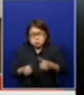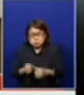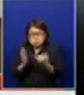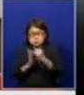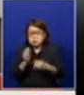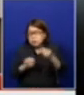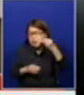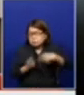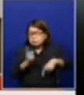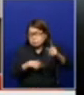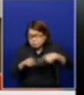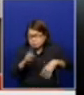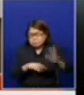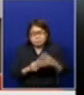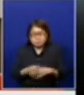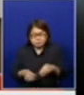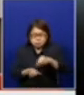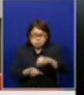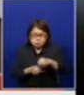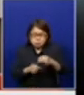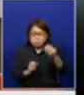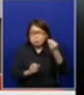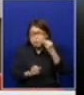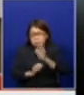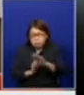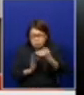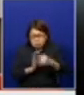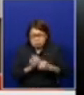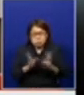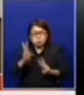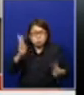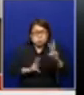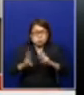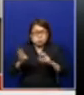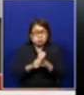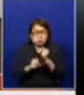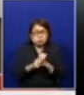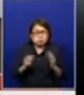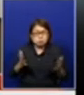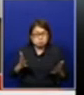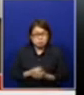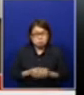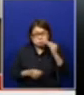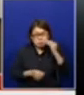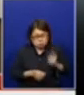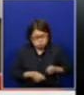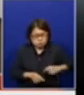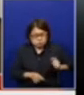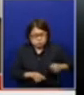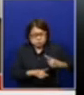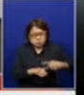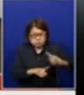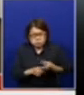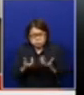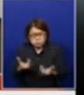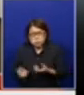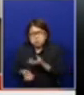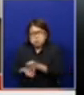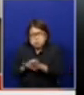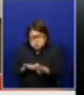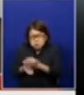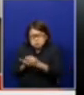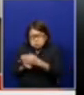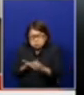ในเมืองเจริญเนี่ยเขาตกงานบ้านเช่าของผ่อนรถโดน